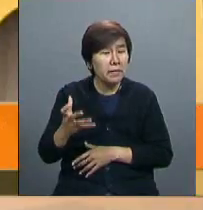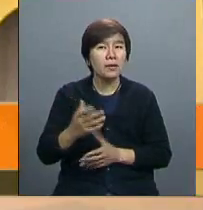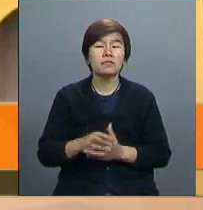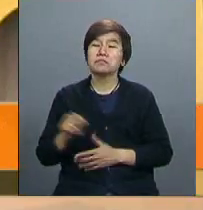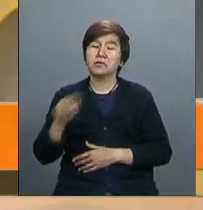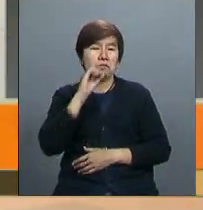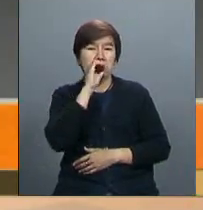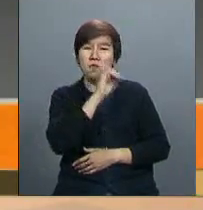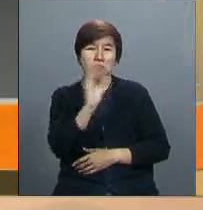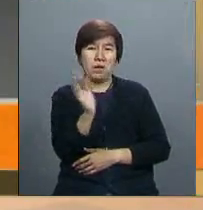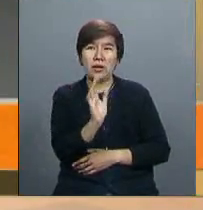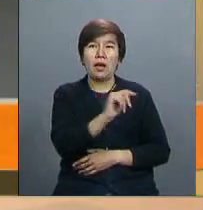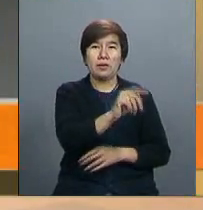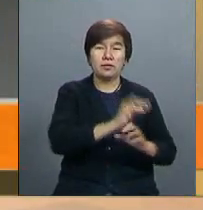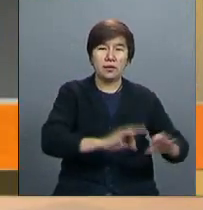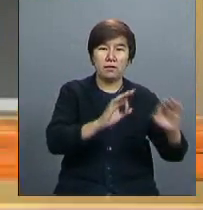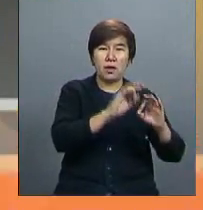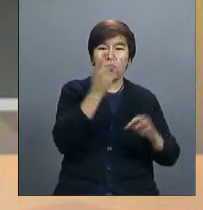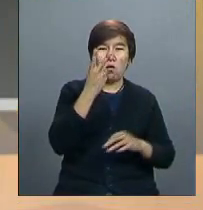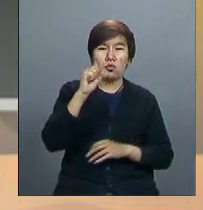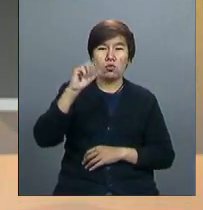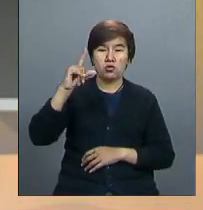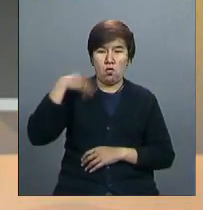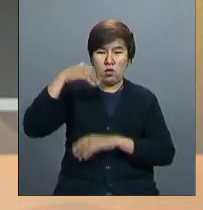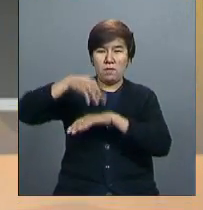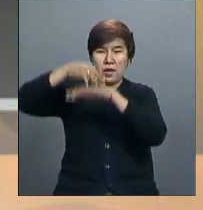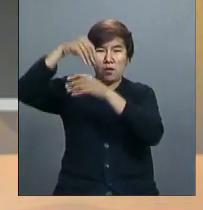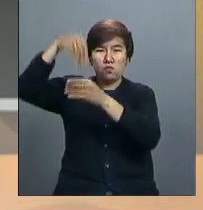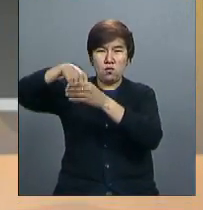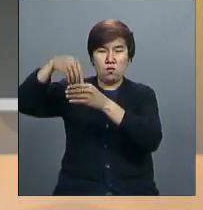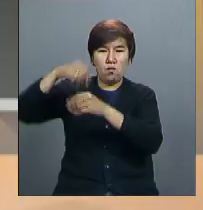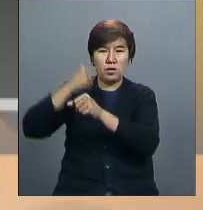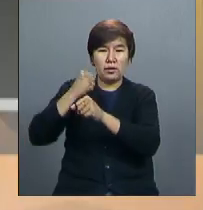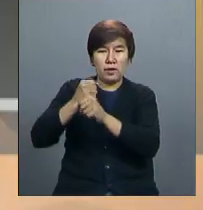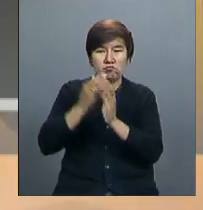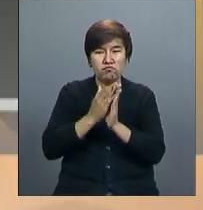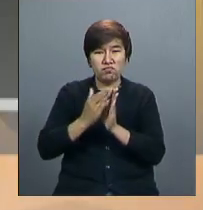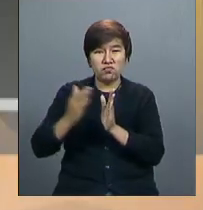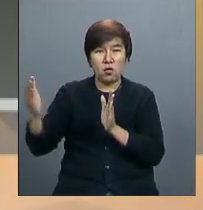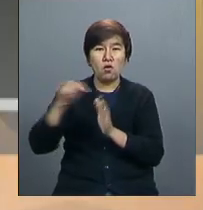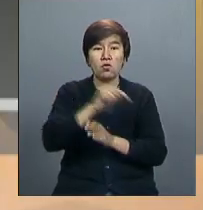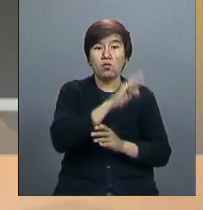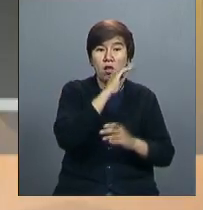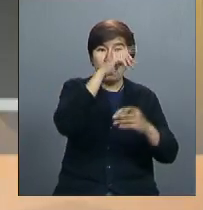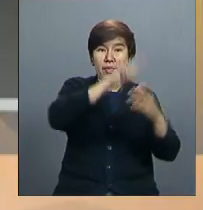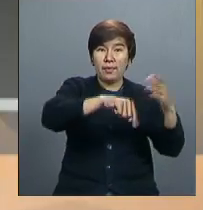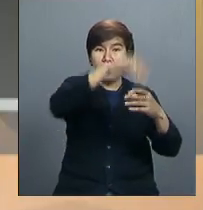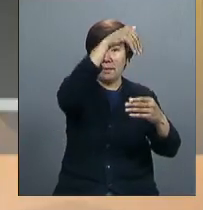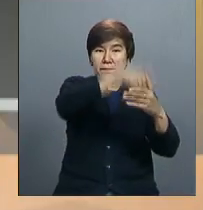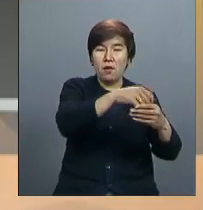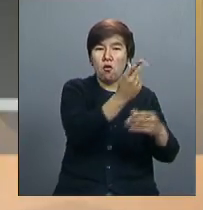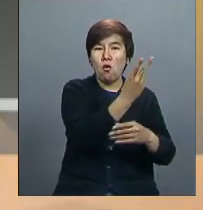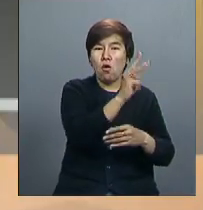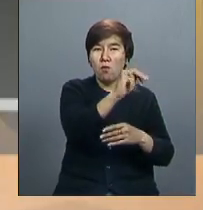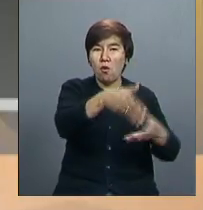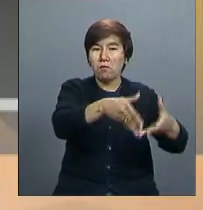สช.นั้นต้องอยู่ในตำแหน่งเพื่อปฏิบัติหน้าที่ต่อไปจนกว่าจะมีคณะรัฐมนตรีชุดใหม่ภายหลังการเลือกตั้งทั่วไปครั้งแรกต